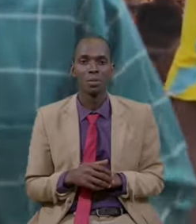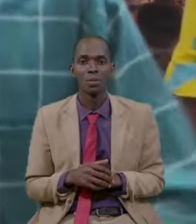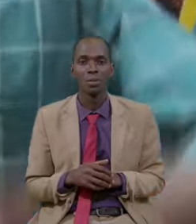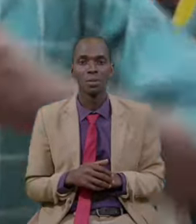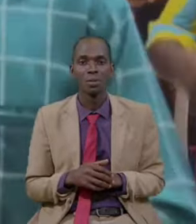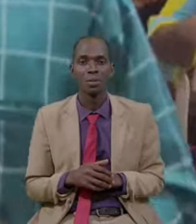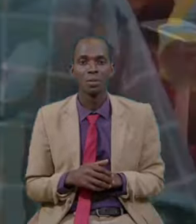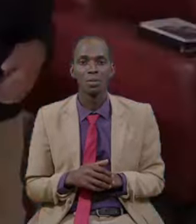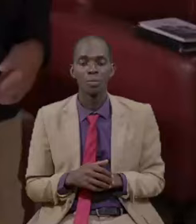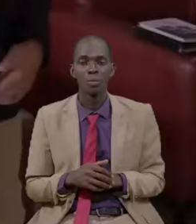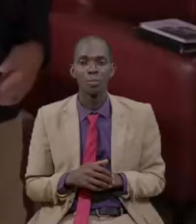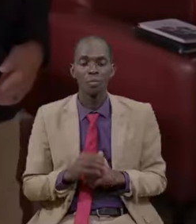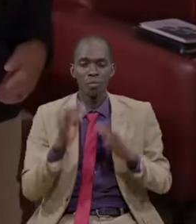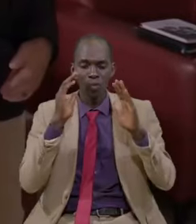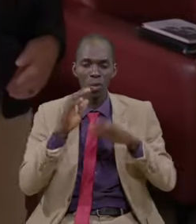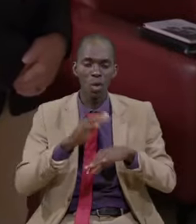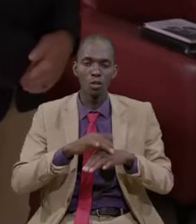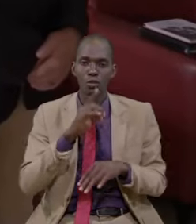La vraie communion.